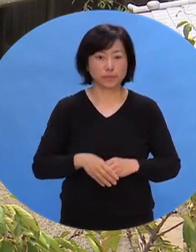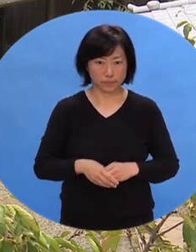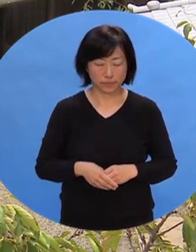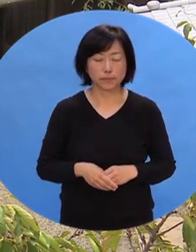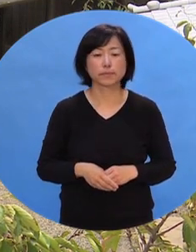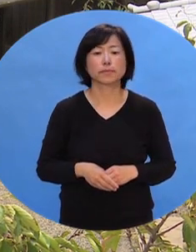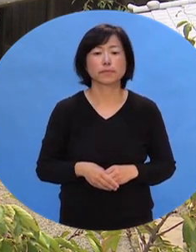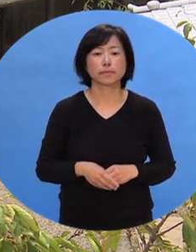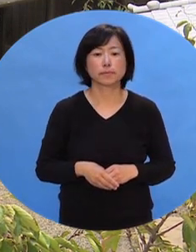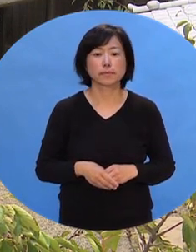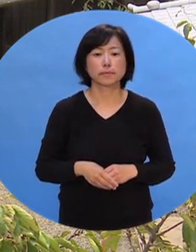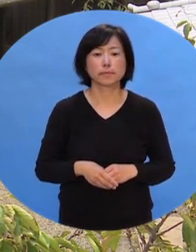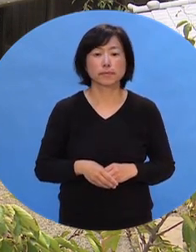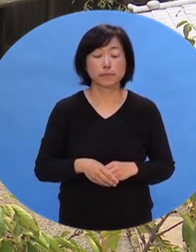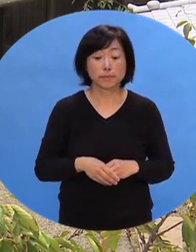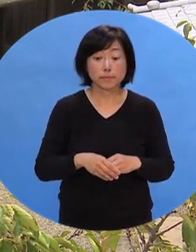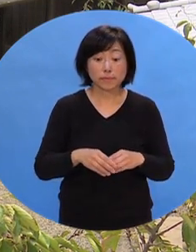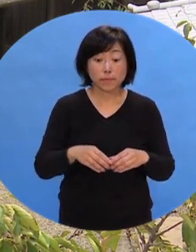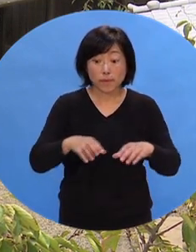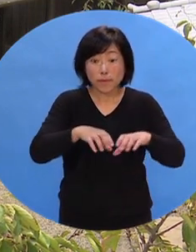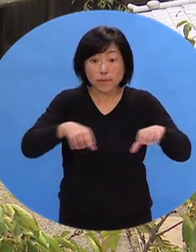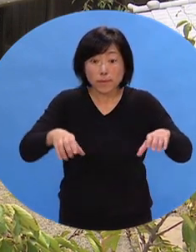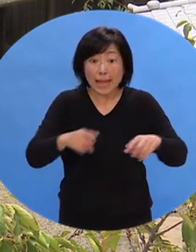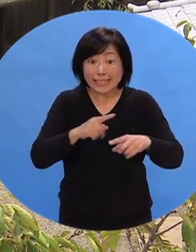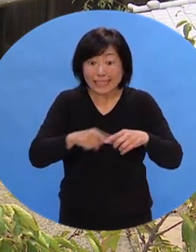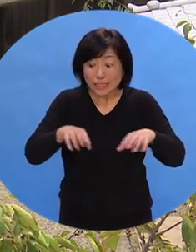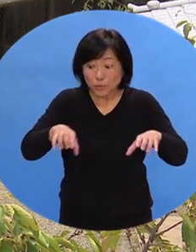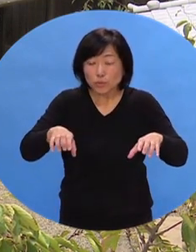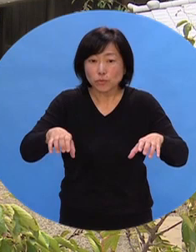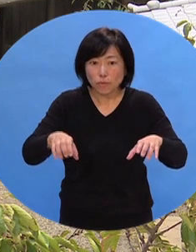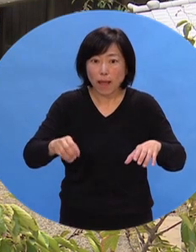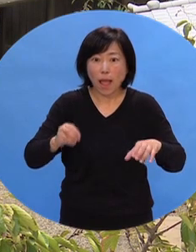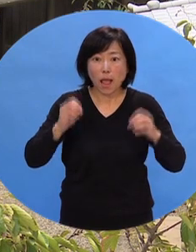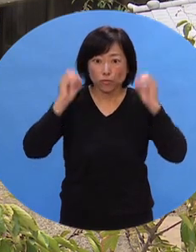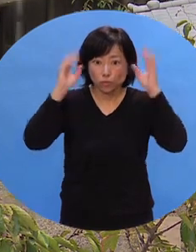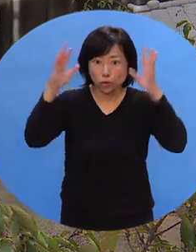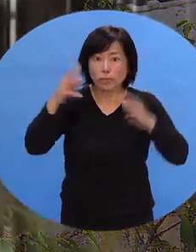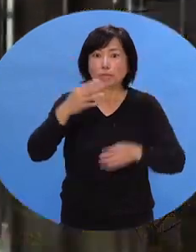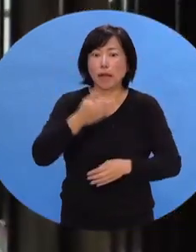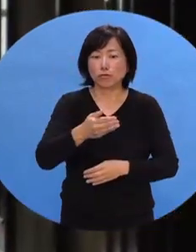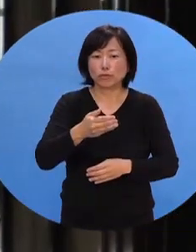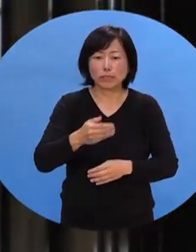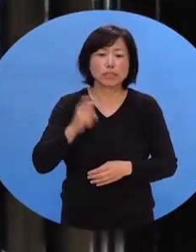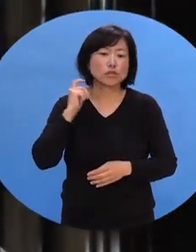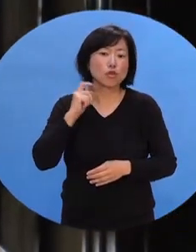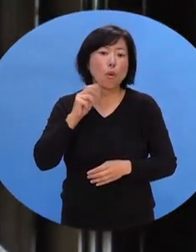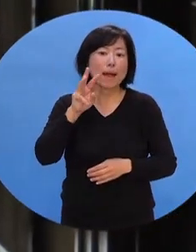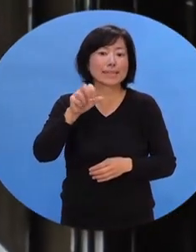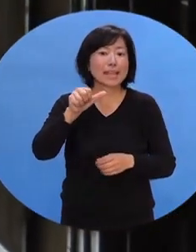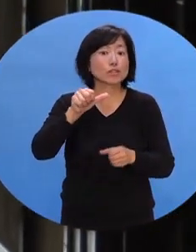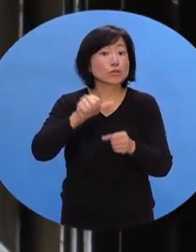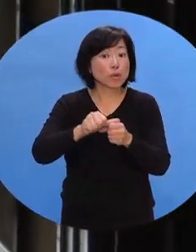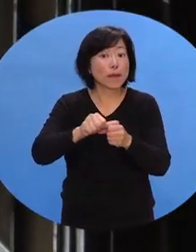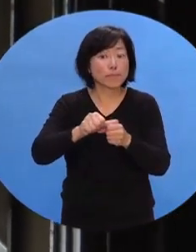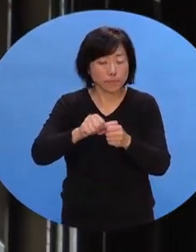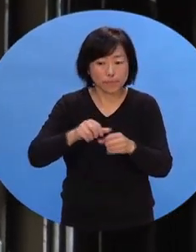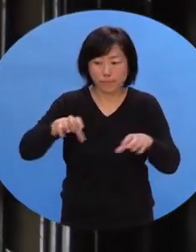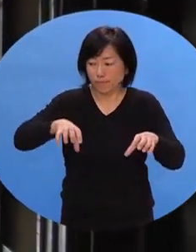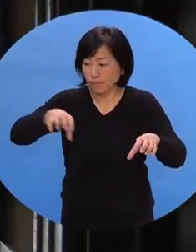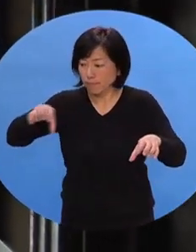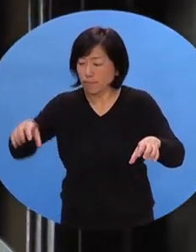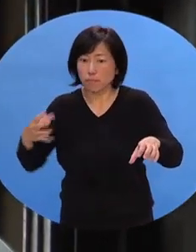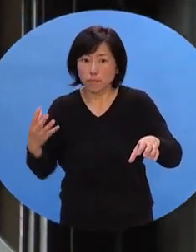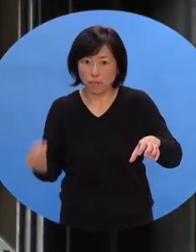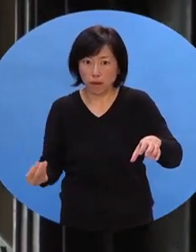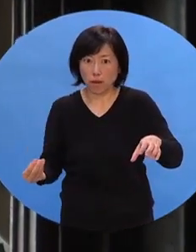荘。しかし、会議が行われた客間を含む建物の一部は、昭和35年に豊島